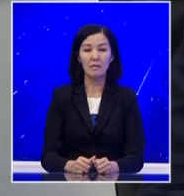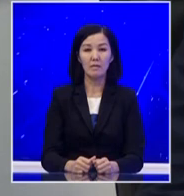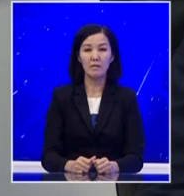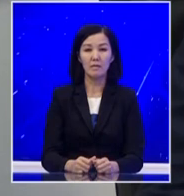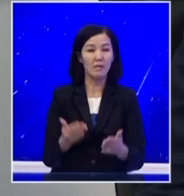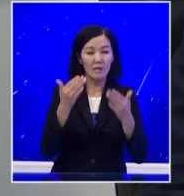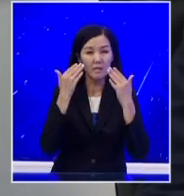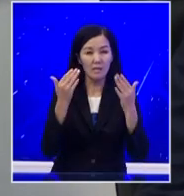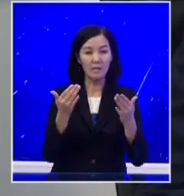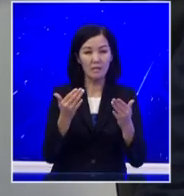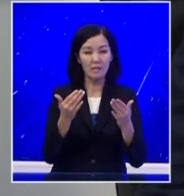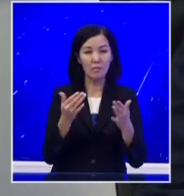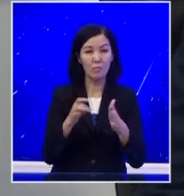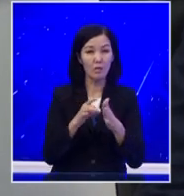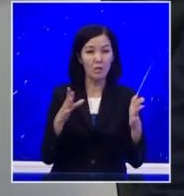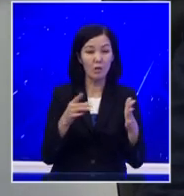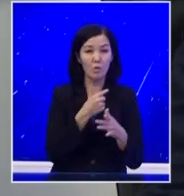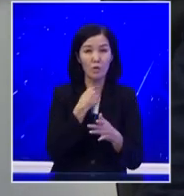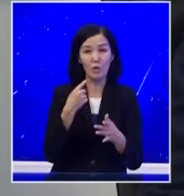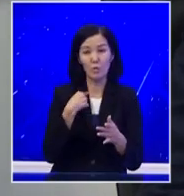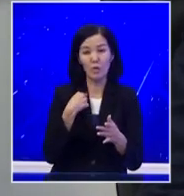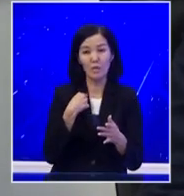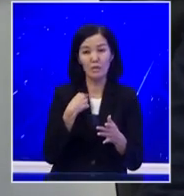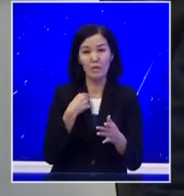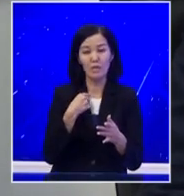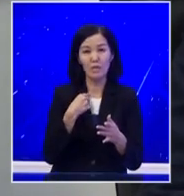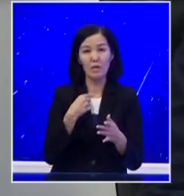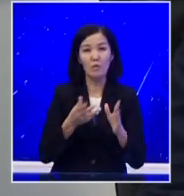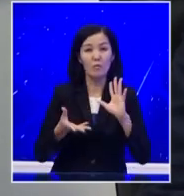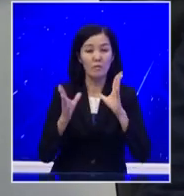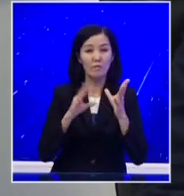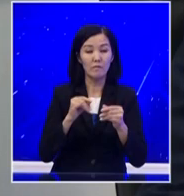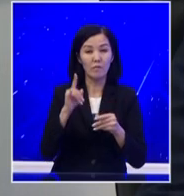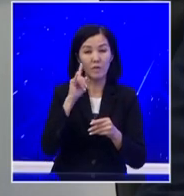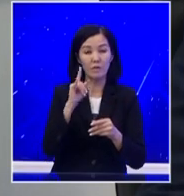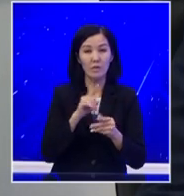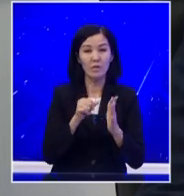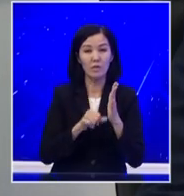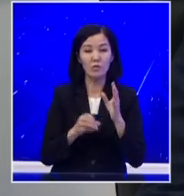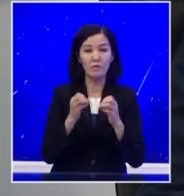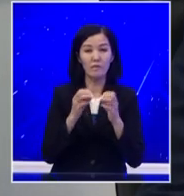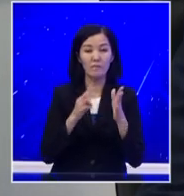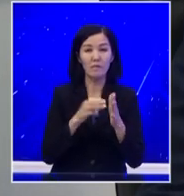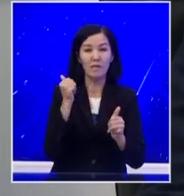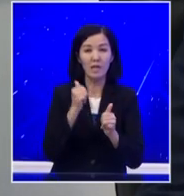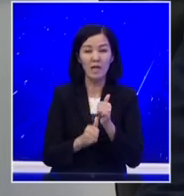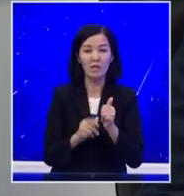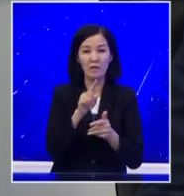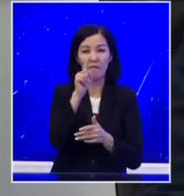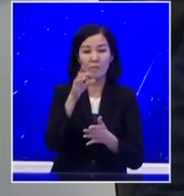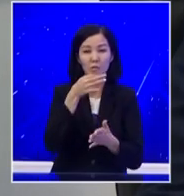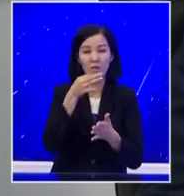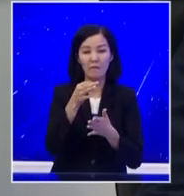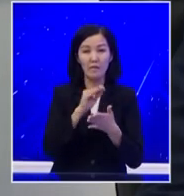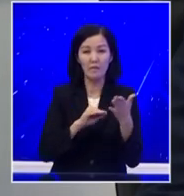они знают рекорд может быть талды-курган ски или даже по казахстану но 608 нас вопросов я на каждый вопрос ответил и причем